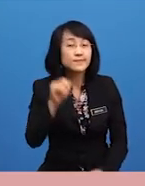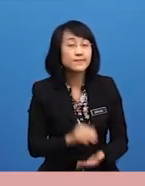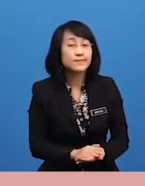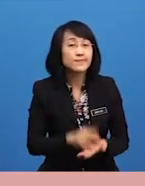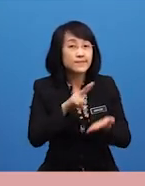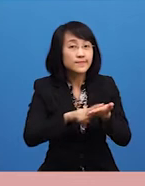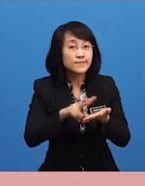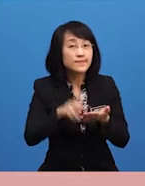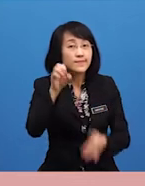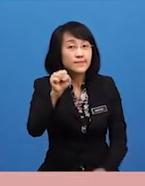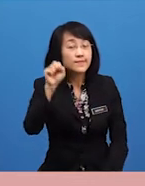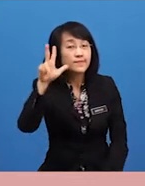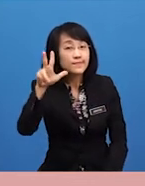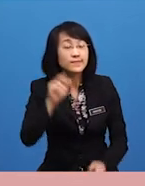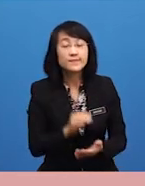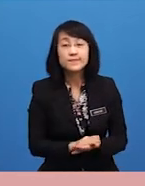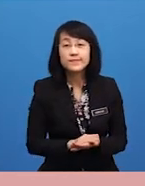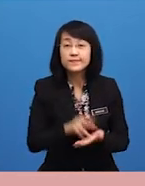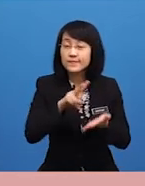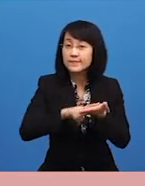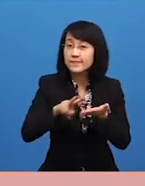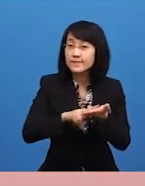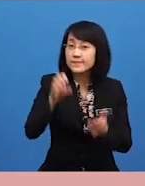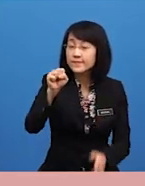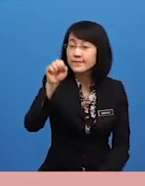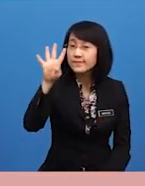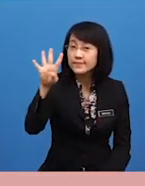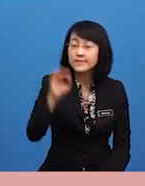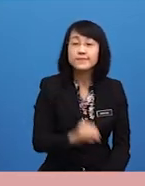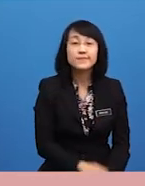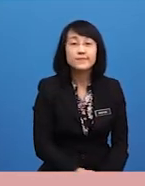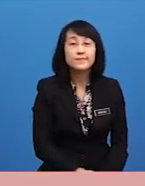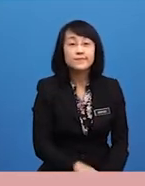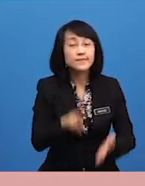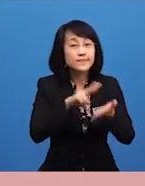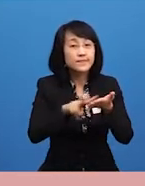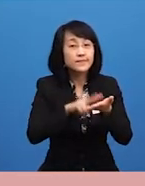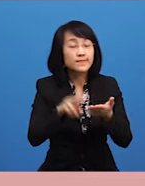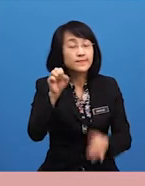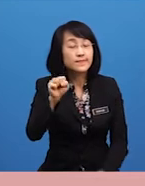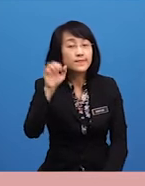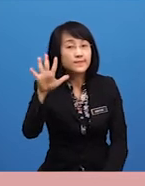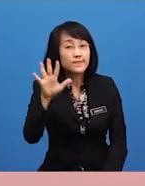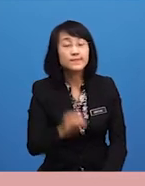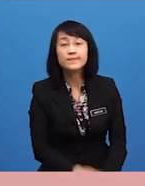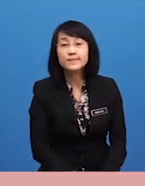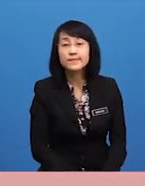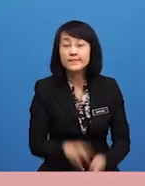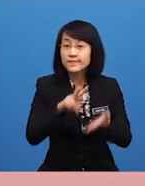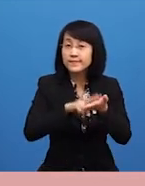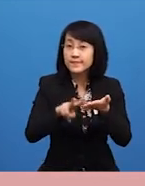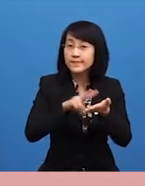Sungai Kelantan S3, Sungai Bernam S4, Sungai Pahang S5 dan